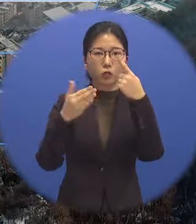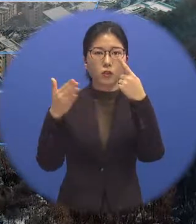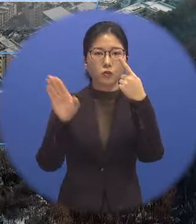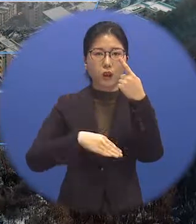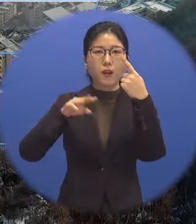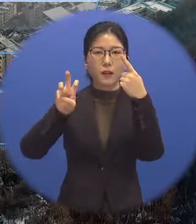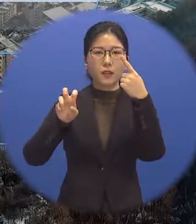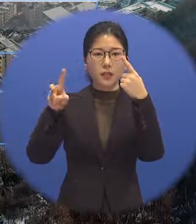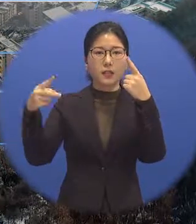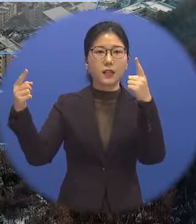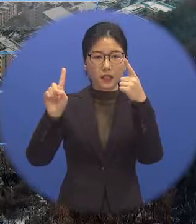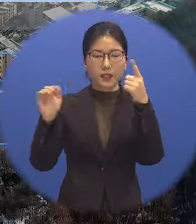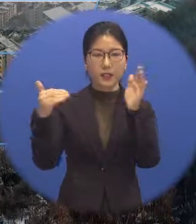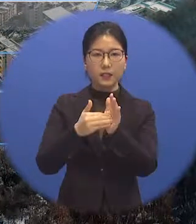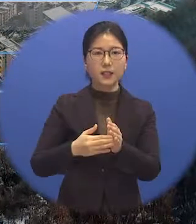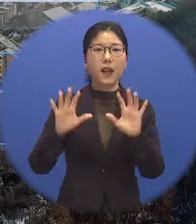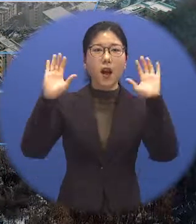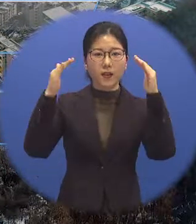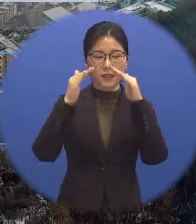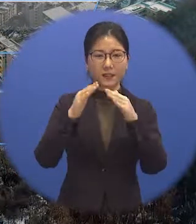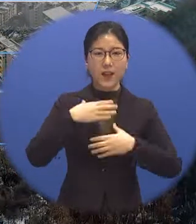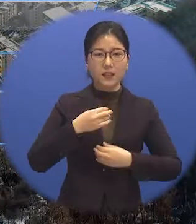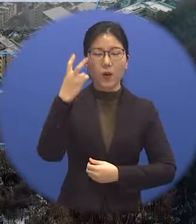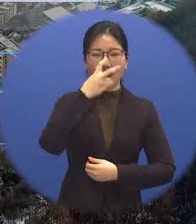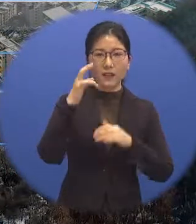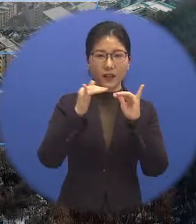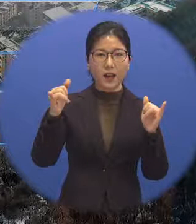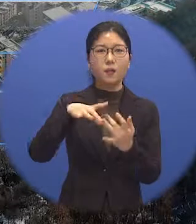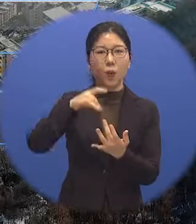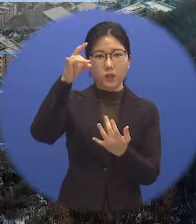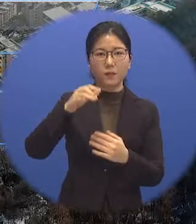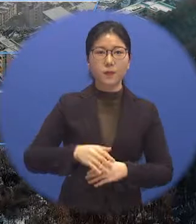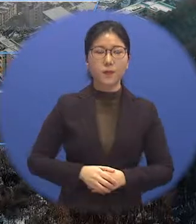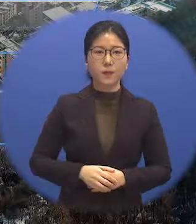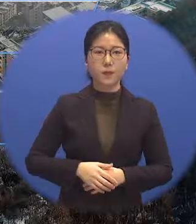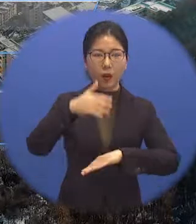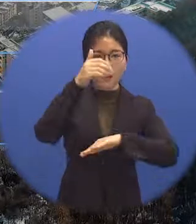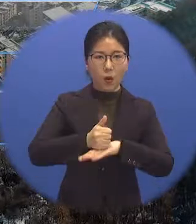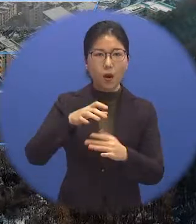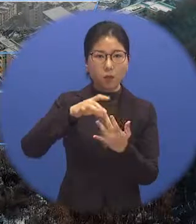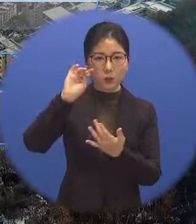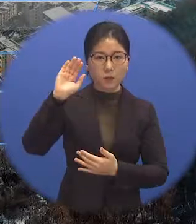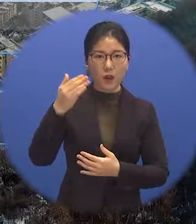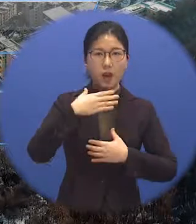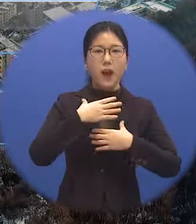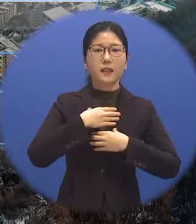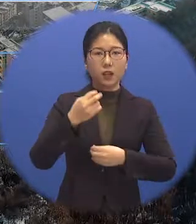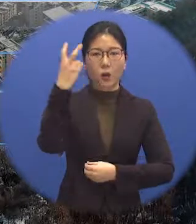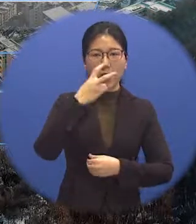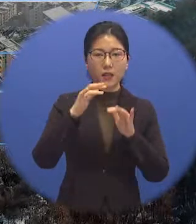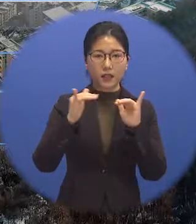은평구는 이달 29일부터 31일까지 어린이집 안전관리관을 모집합니다. 모집을 통해